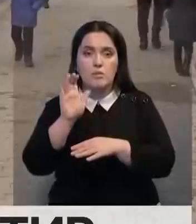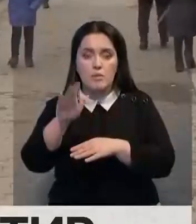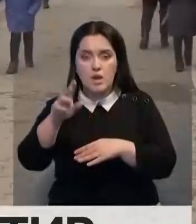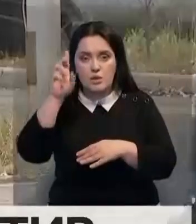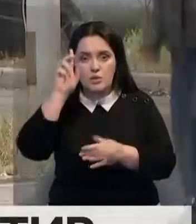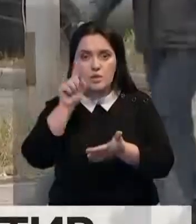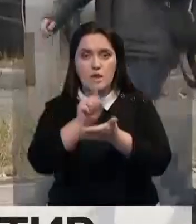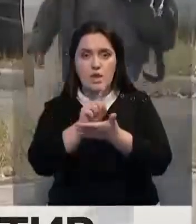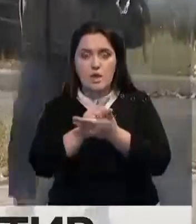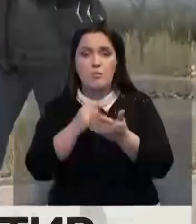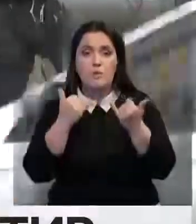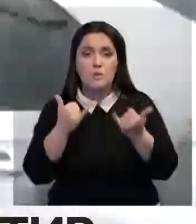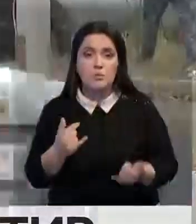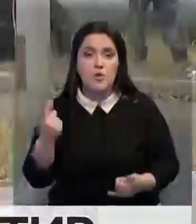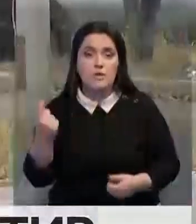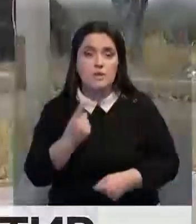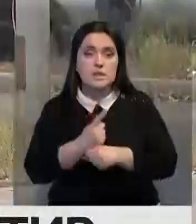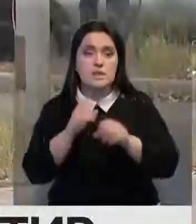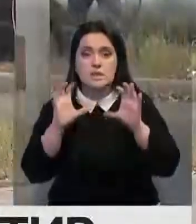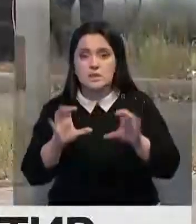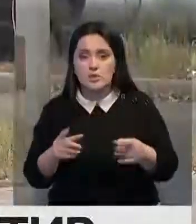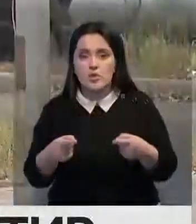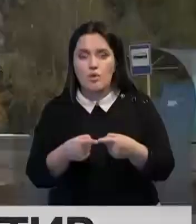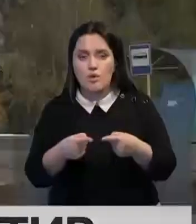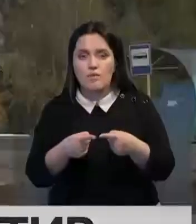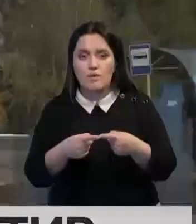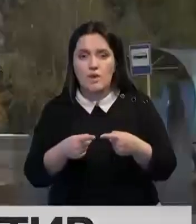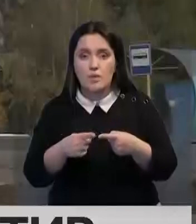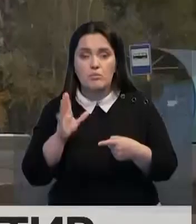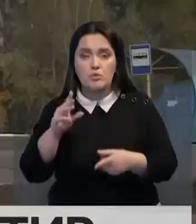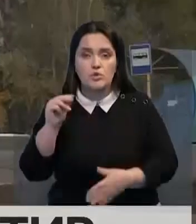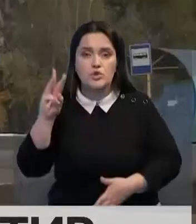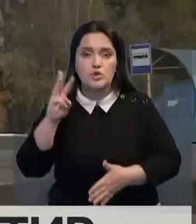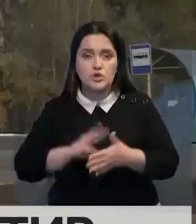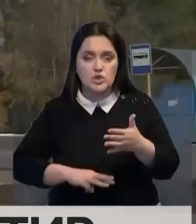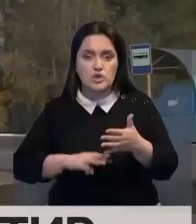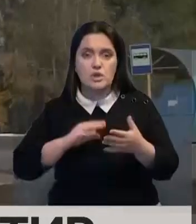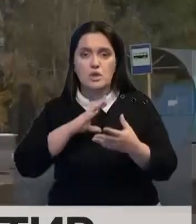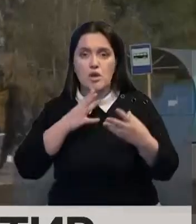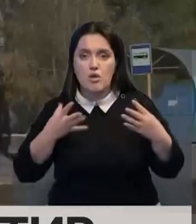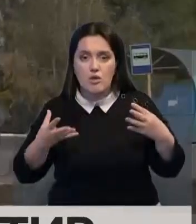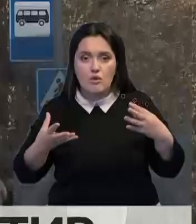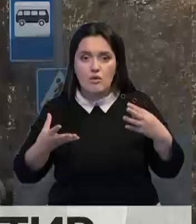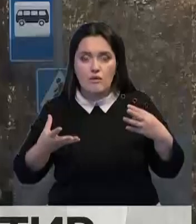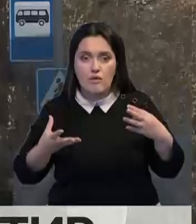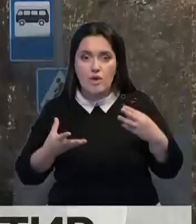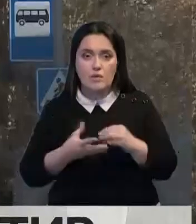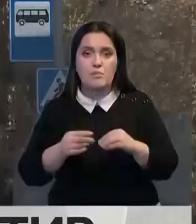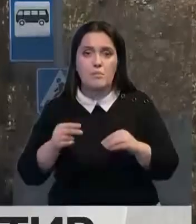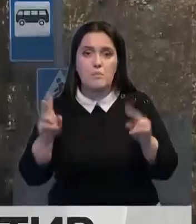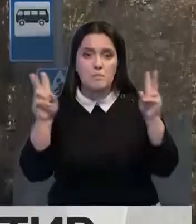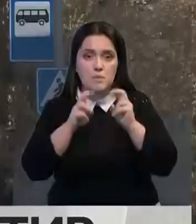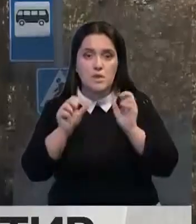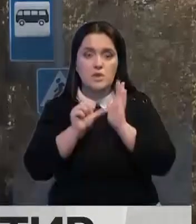нарушениям направлены в органы госдоходов. Теперь владельцам, незаконно сдававшим квартиры в аренду, грозят штрафы. Всего стражи